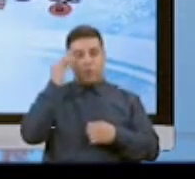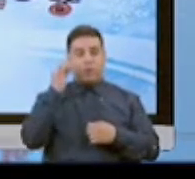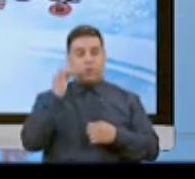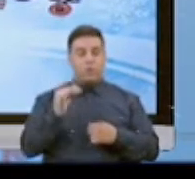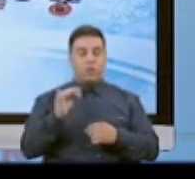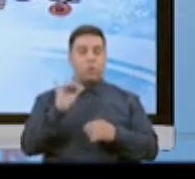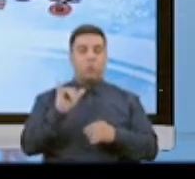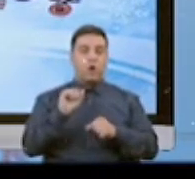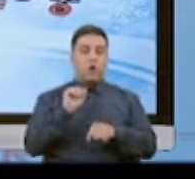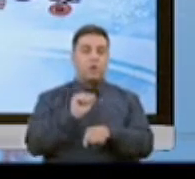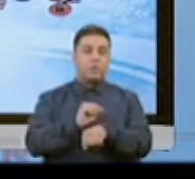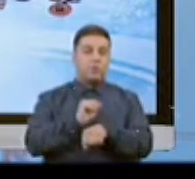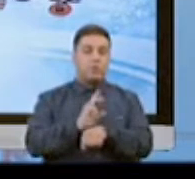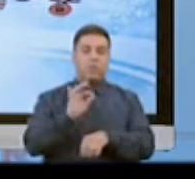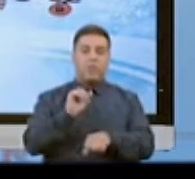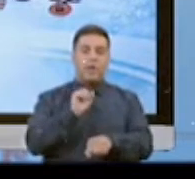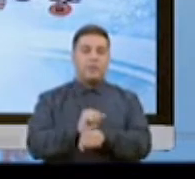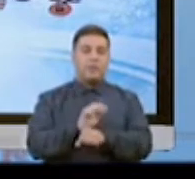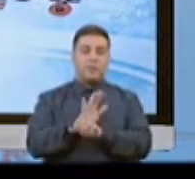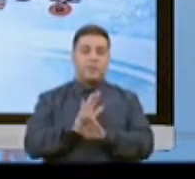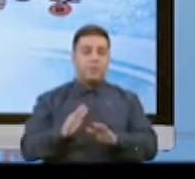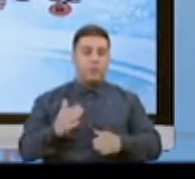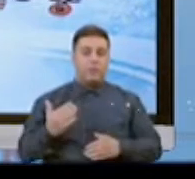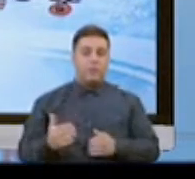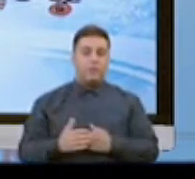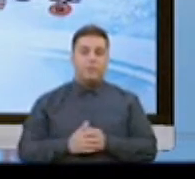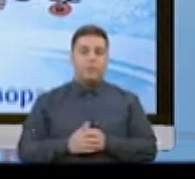у остановки не остановил.